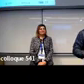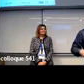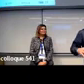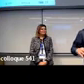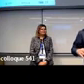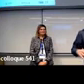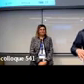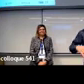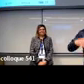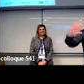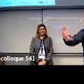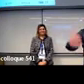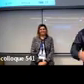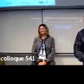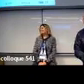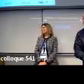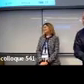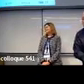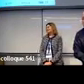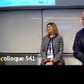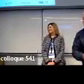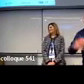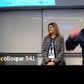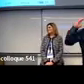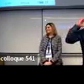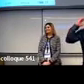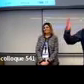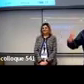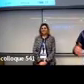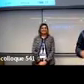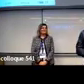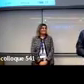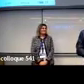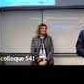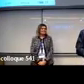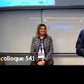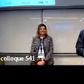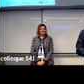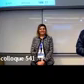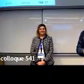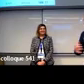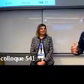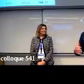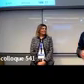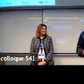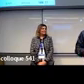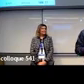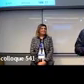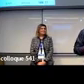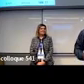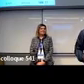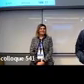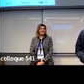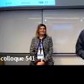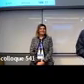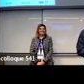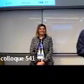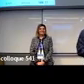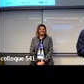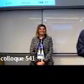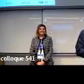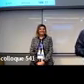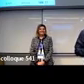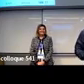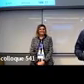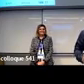dit, on va partir de quelque chose qui existe déjà en supposant que, on est paresseux, mais un peu innocent,